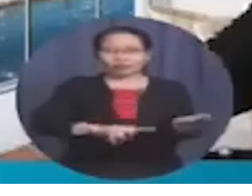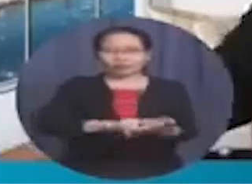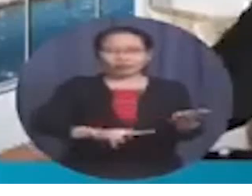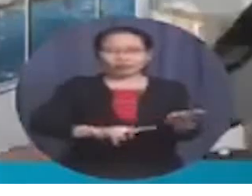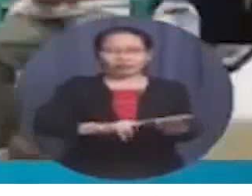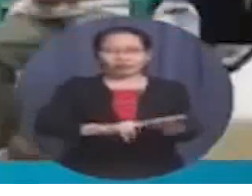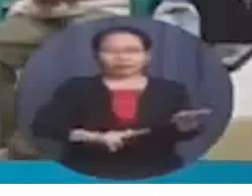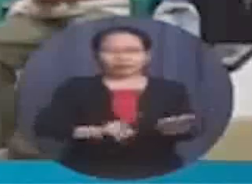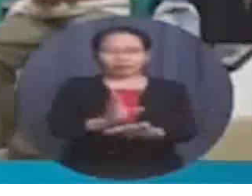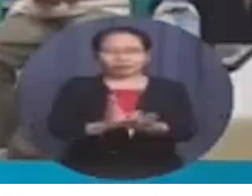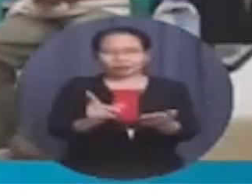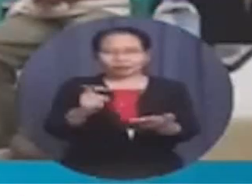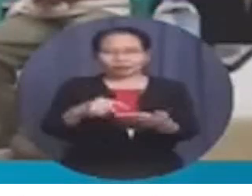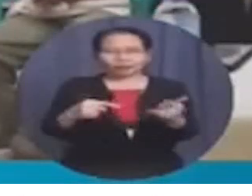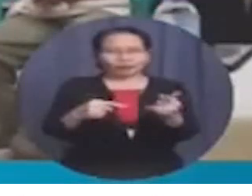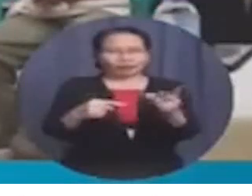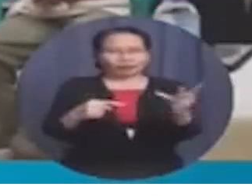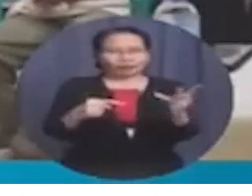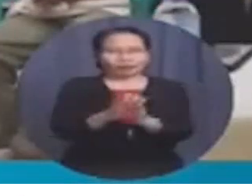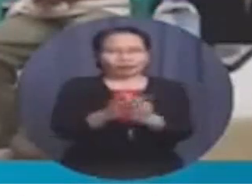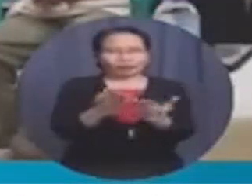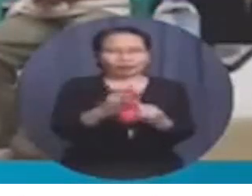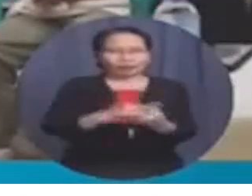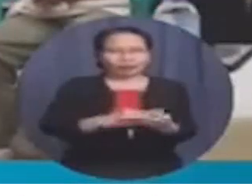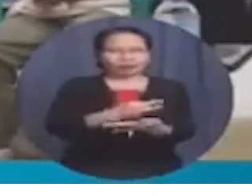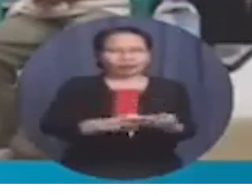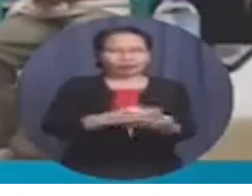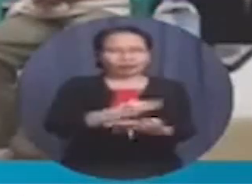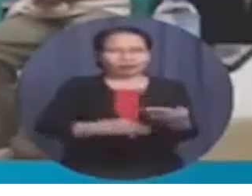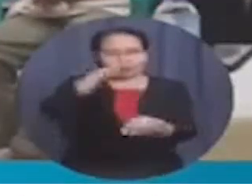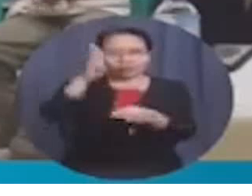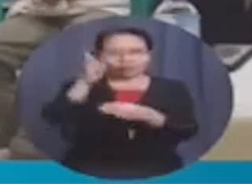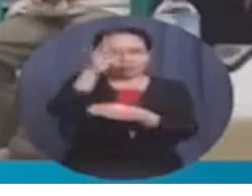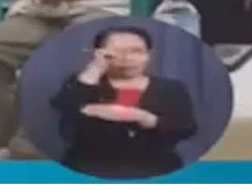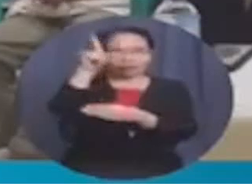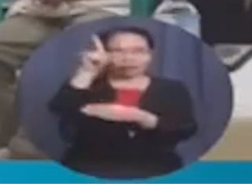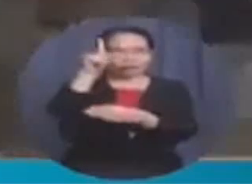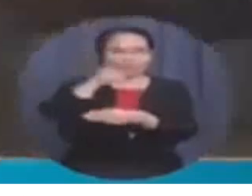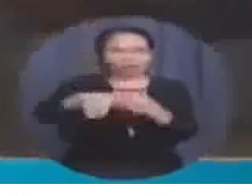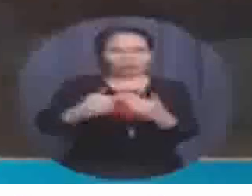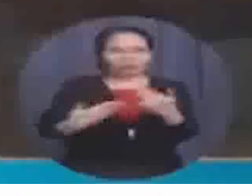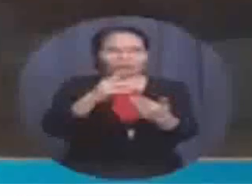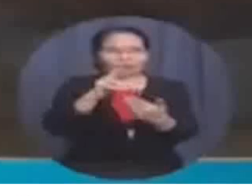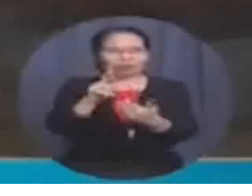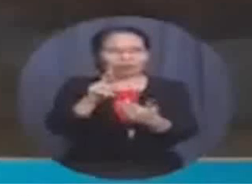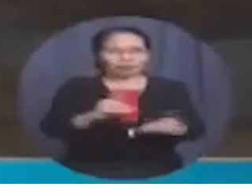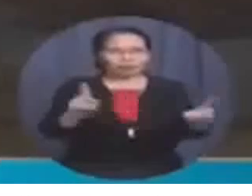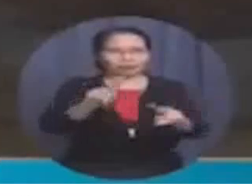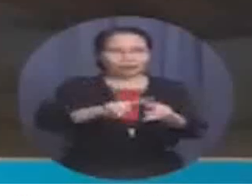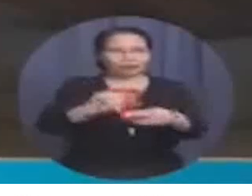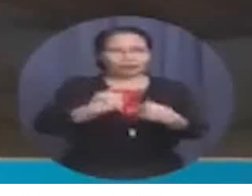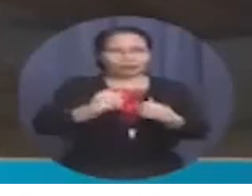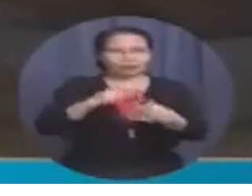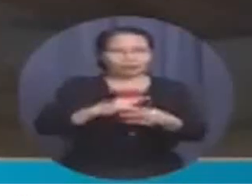Let us read 11:27 of the book of Matthew, Brother Daniel. All things are delivered